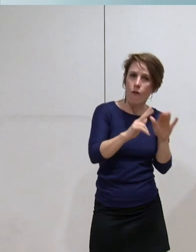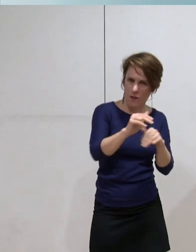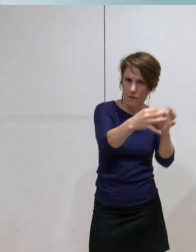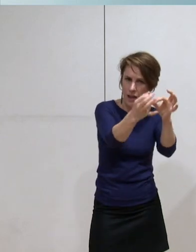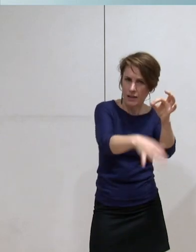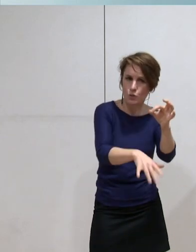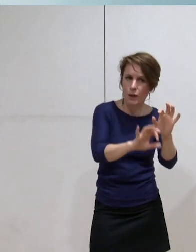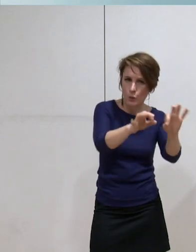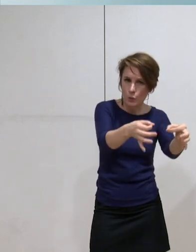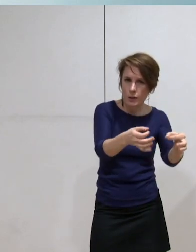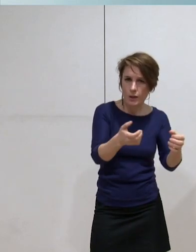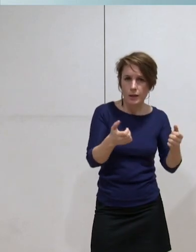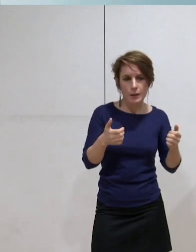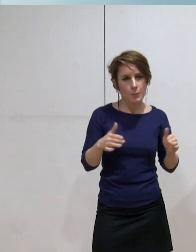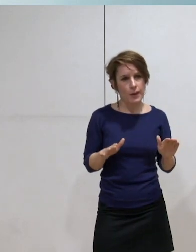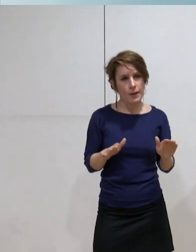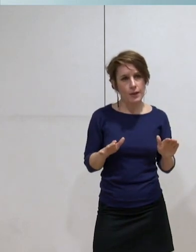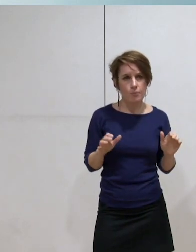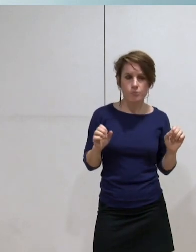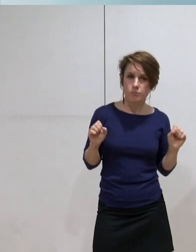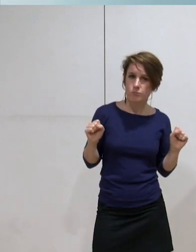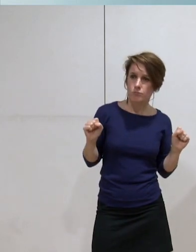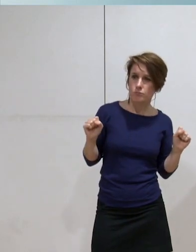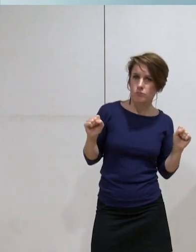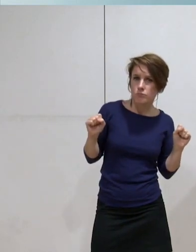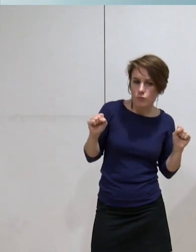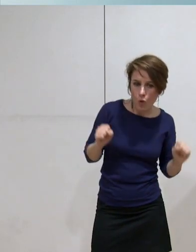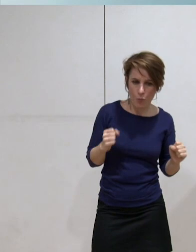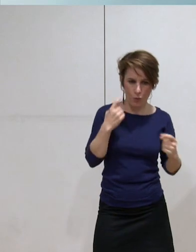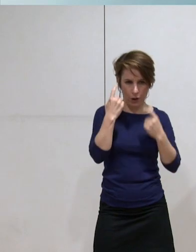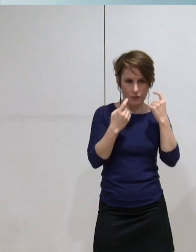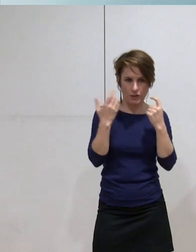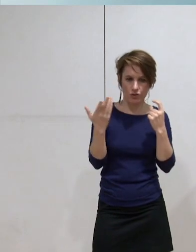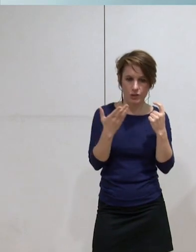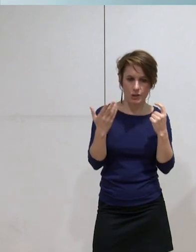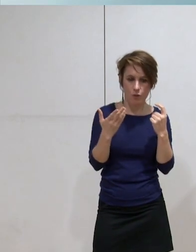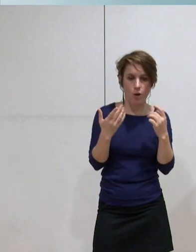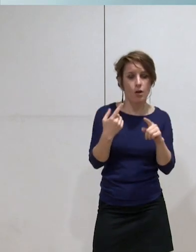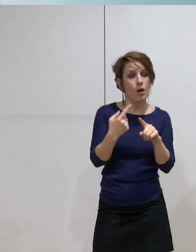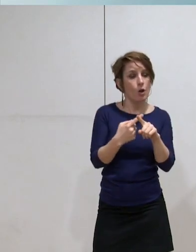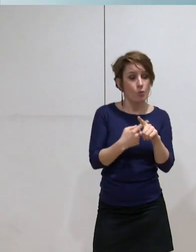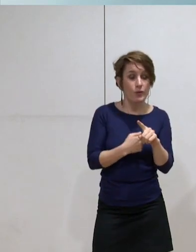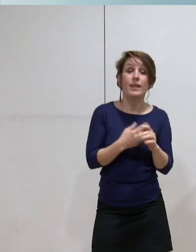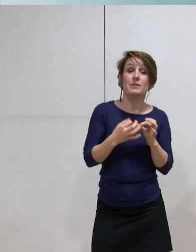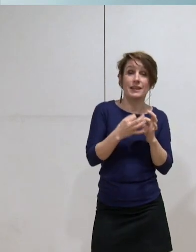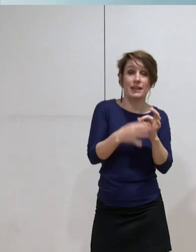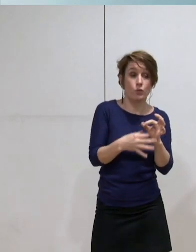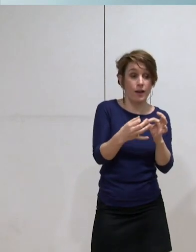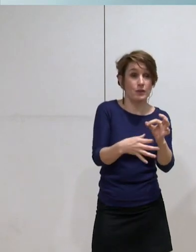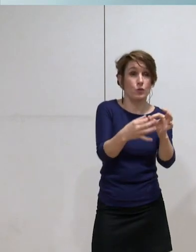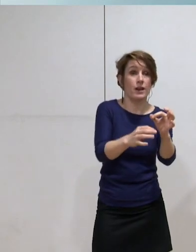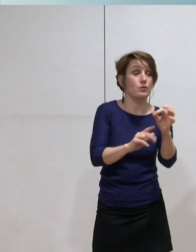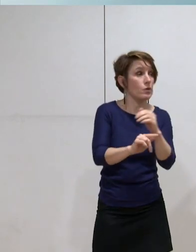bien on peut réfléchir à ce que effectivement au fur et à mesure qu'on cela produit des résultats on peut